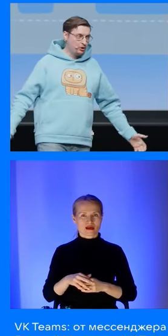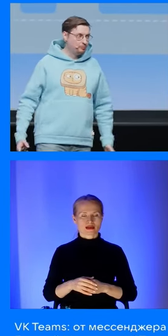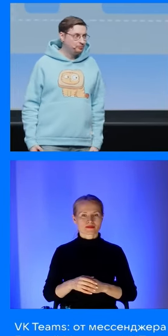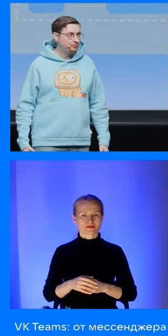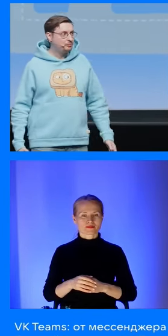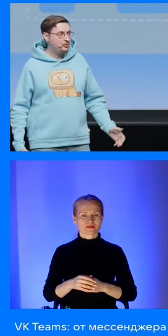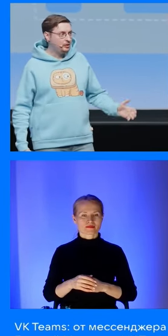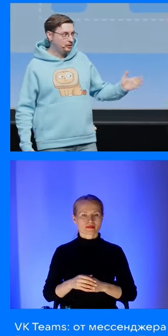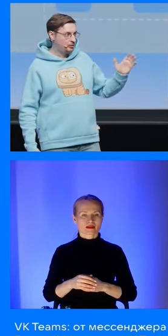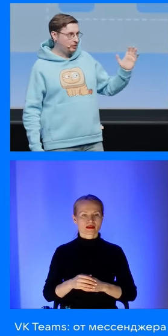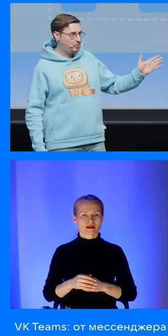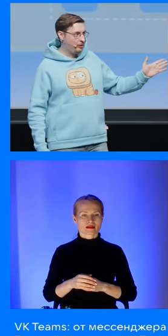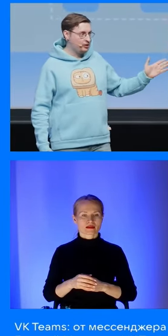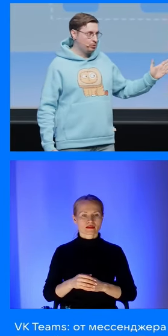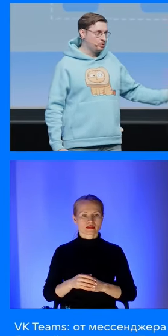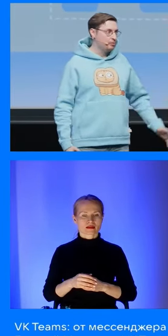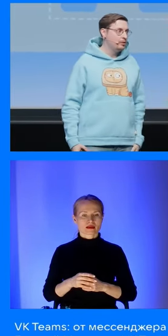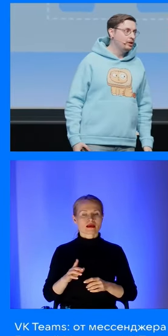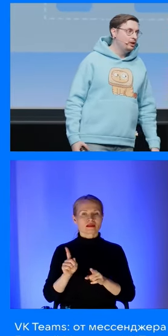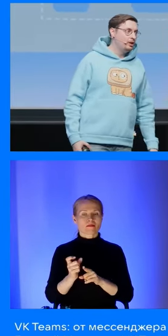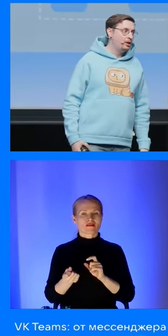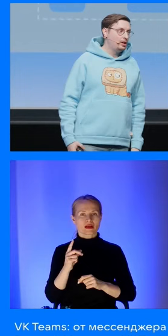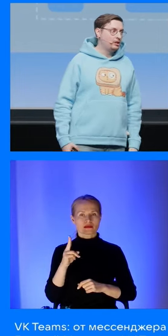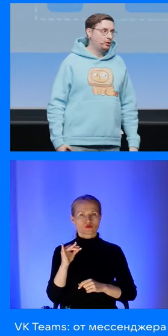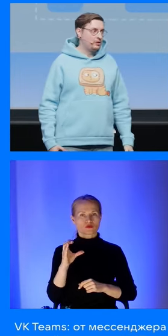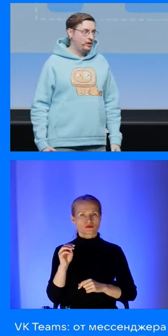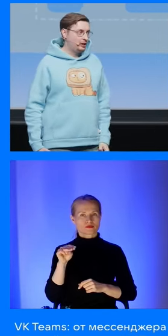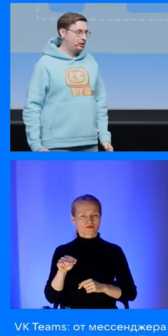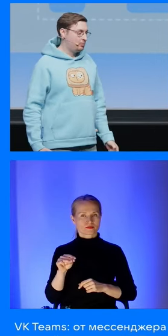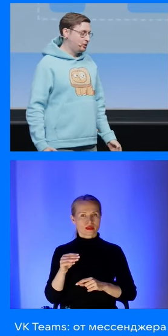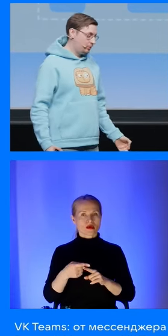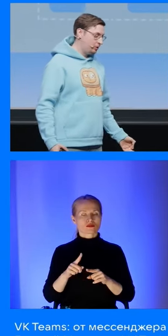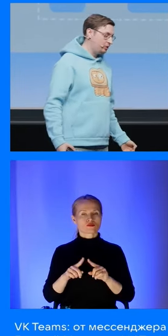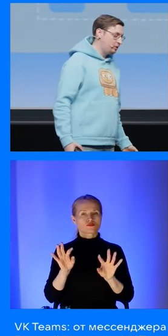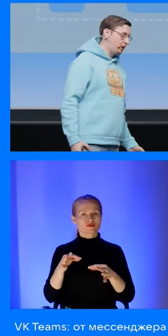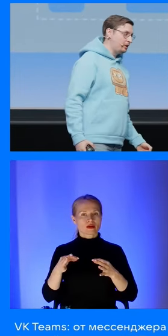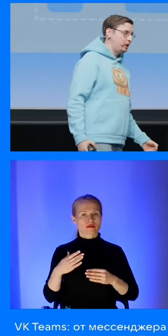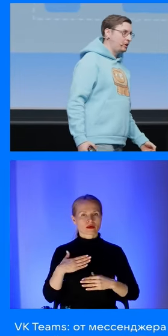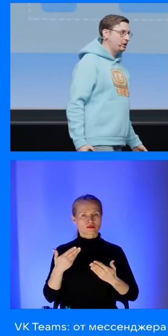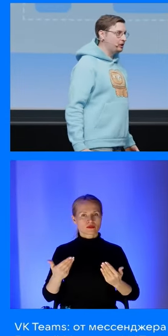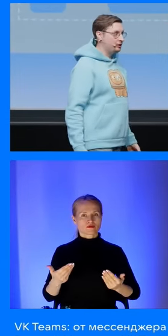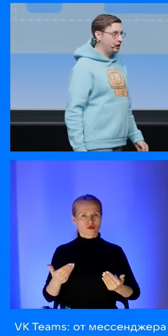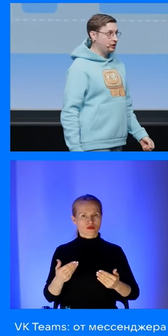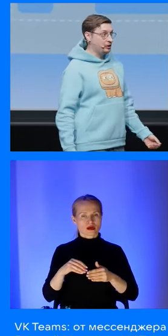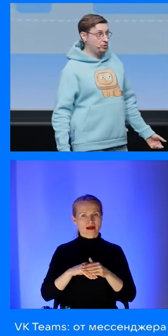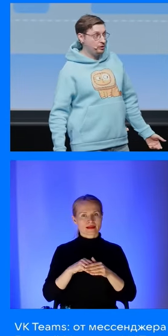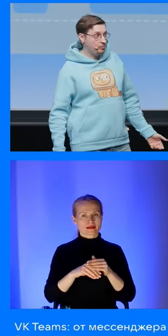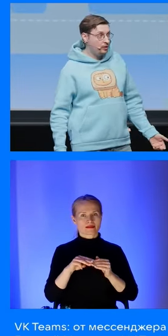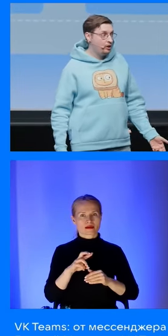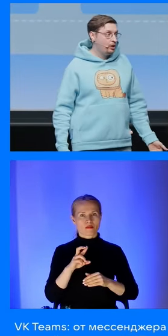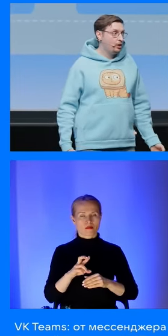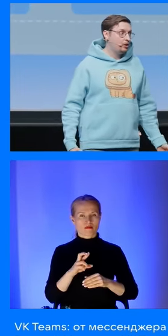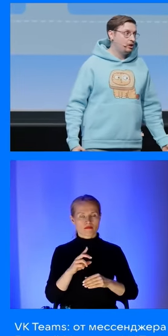Мы не хуже. Так появляется куст, который позволяет нам и сегодня там хранить терабайты данных и хранить их